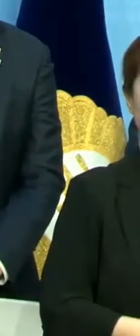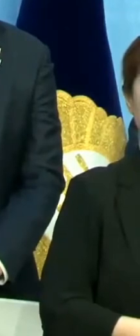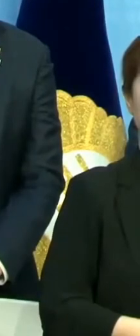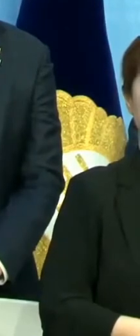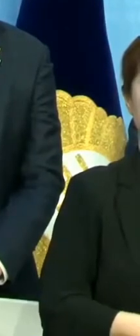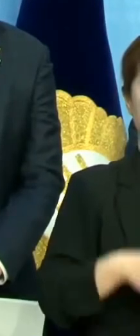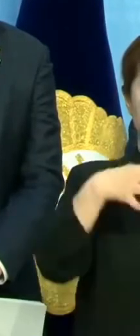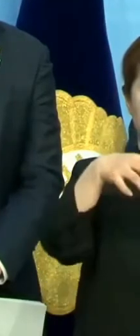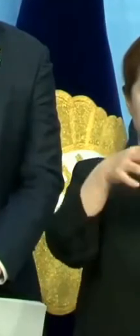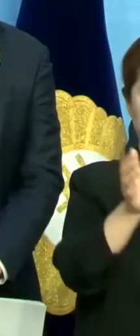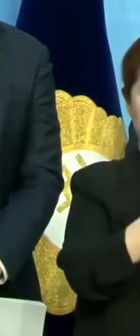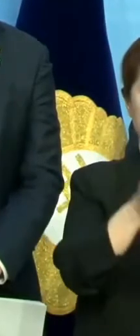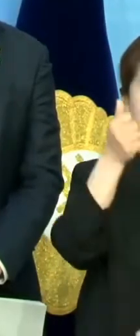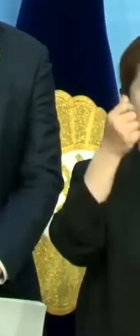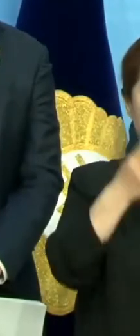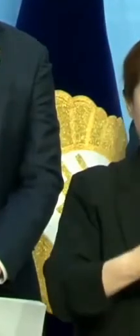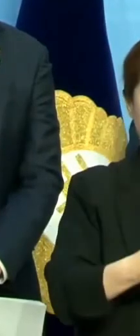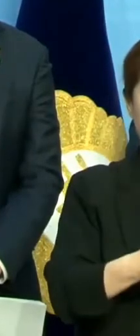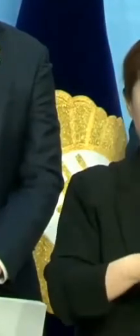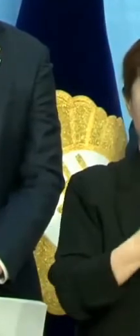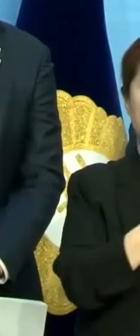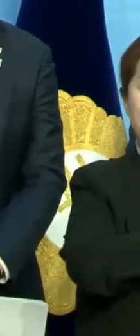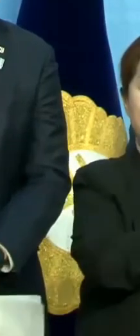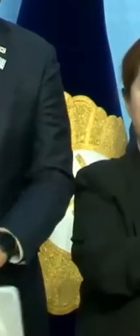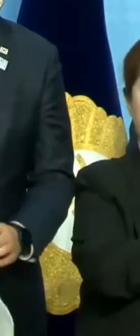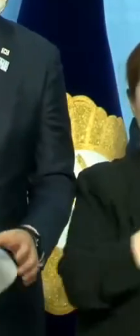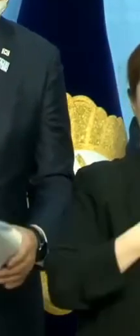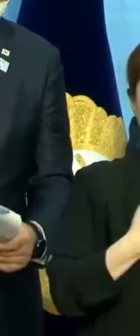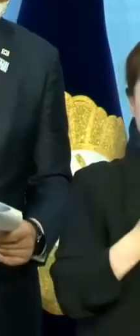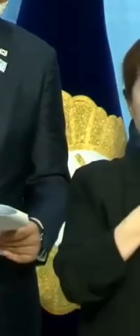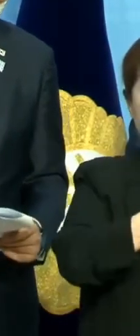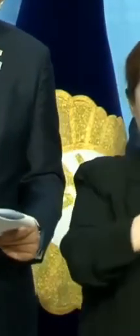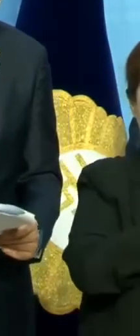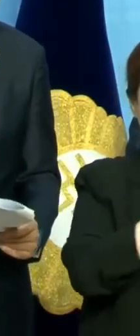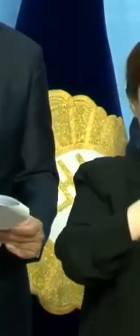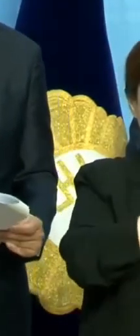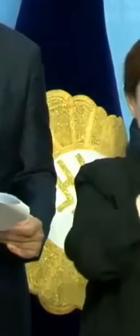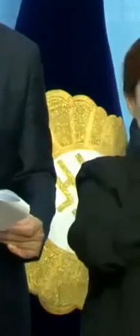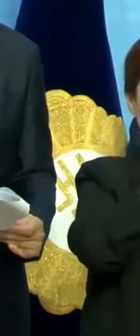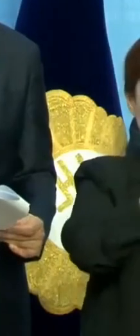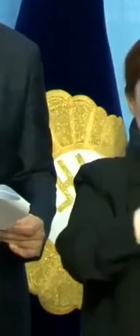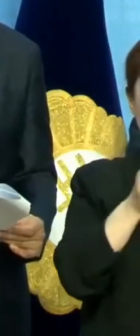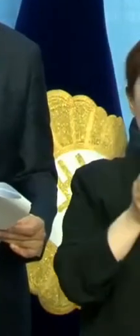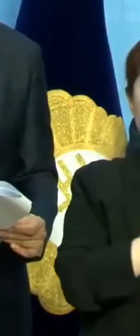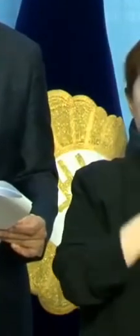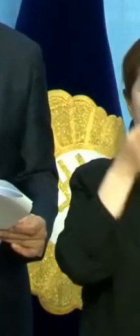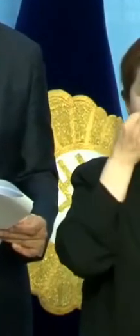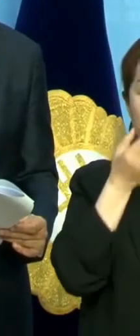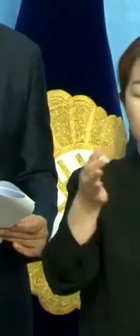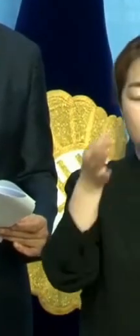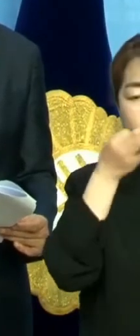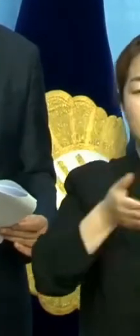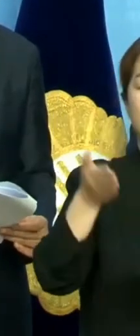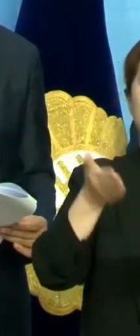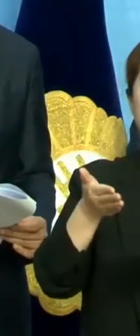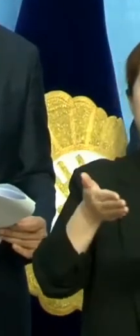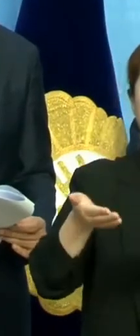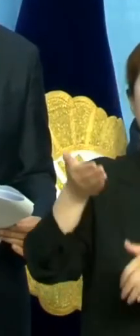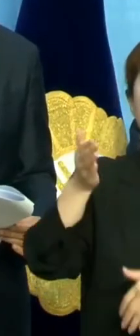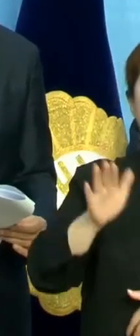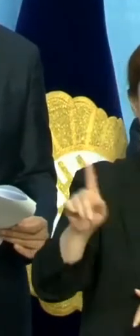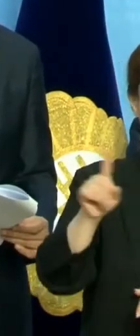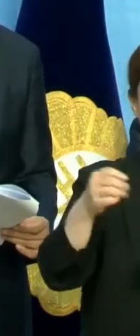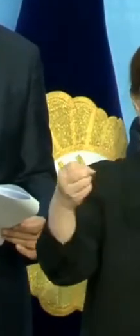구단 측에 몇 번이고 유민이와 저의 카톡 내용을 캡처해주며 살펴달라고 부탁도 하였지만